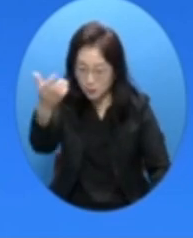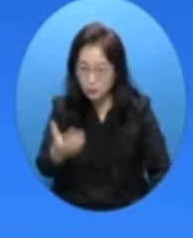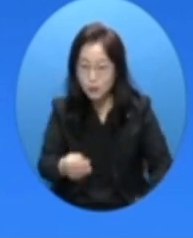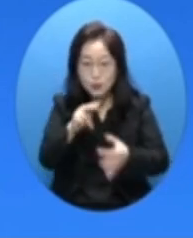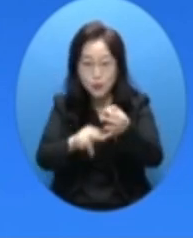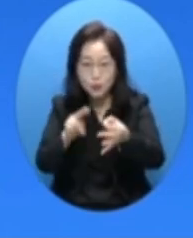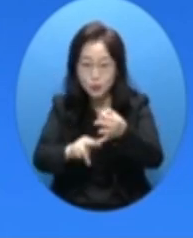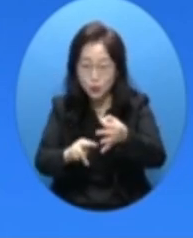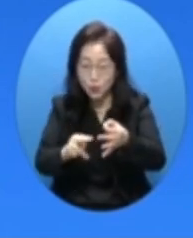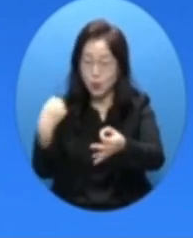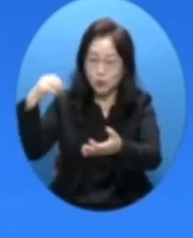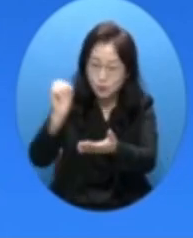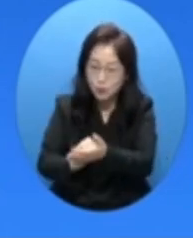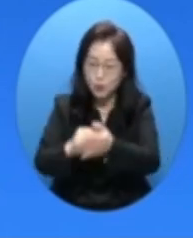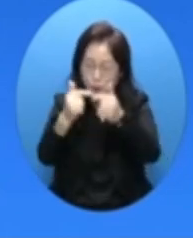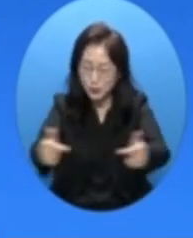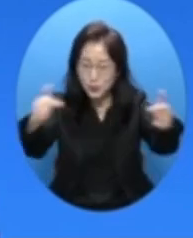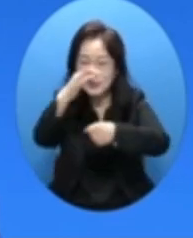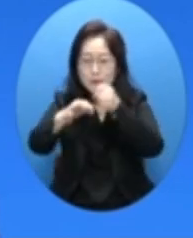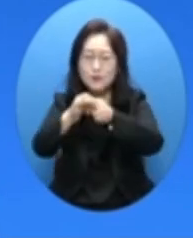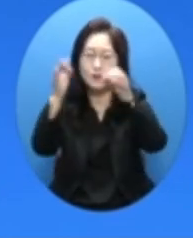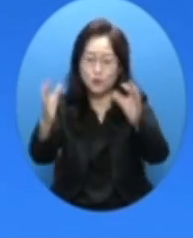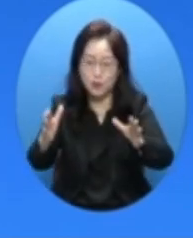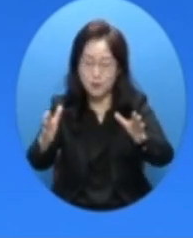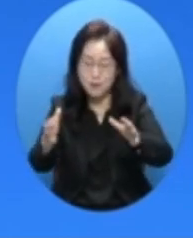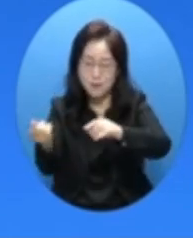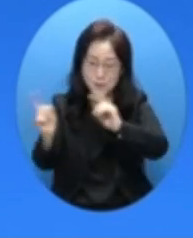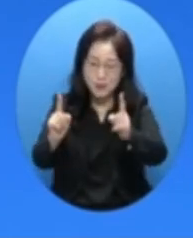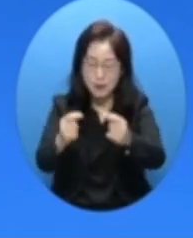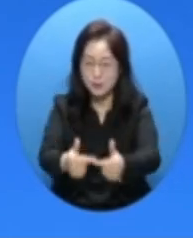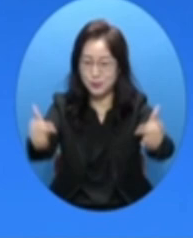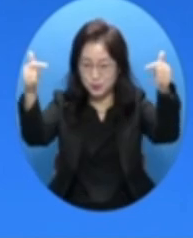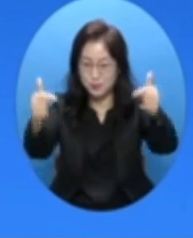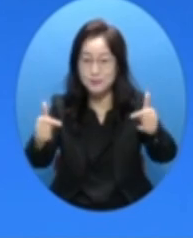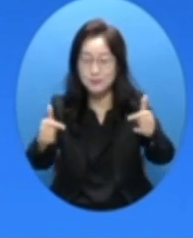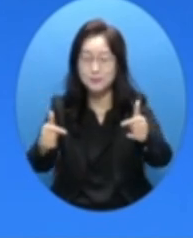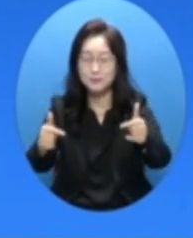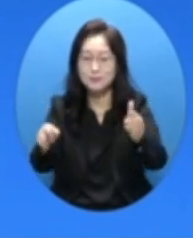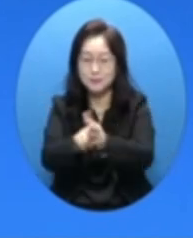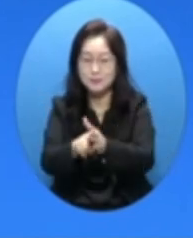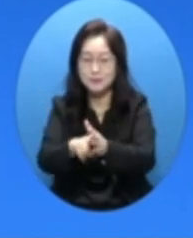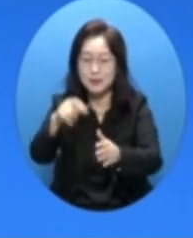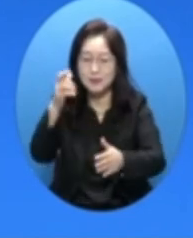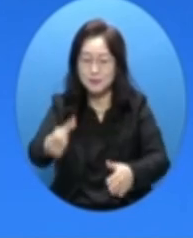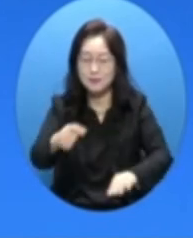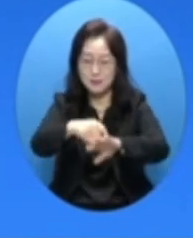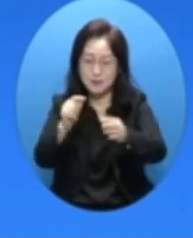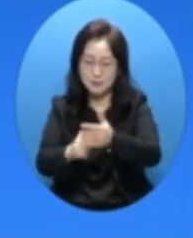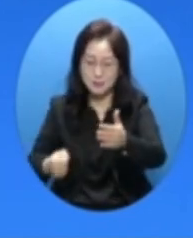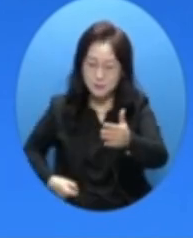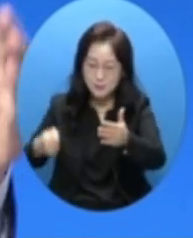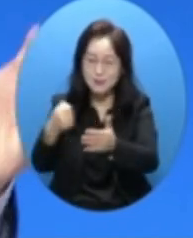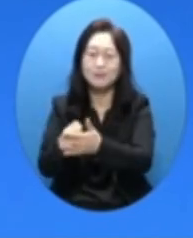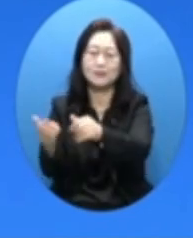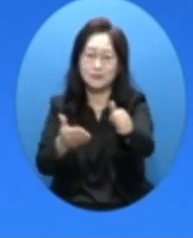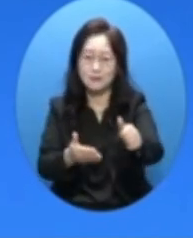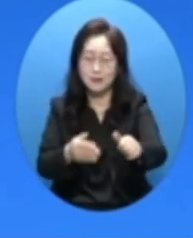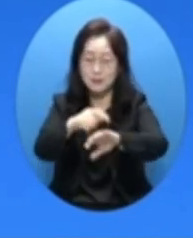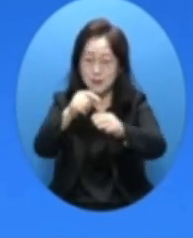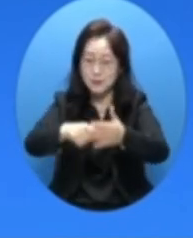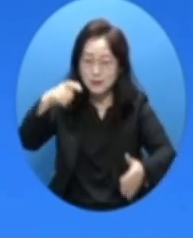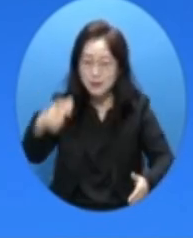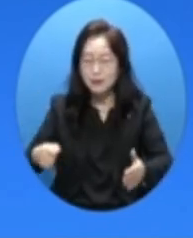풍요사 다시금 앞으로 10년 동안 우리에게 일어나게 될 것입니다 마음을 강하게 하고 담대하시기 바랍니다